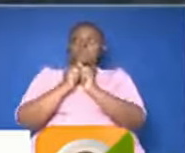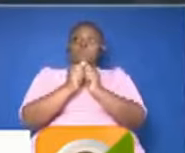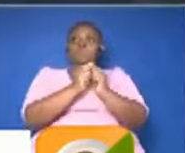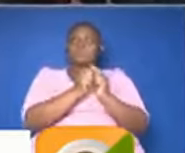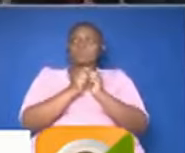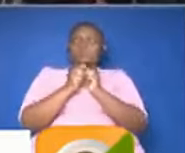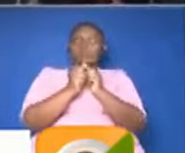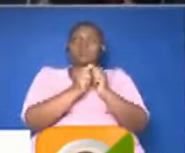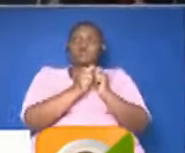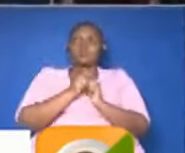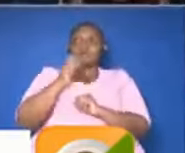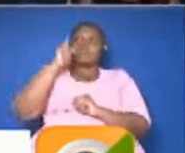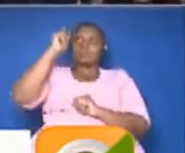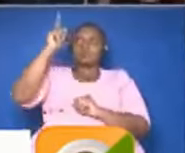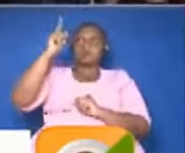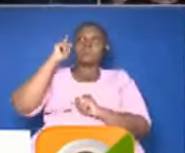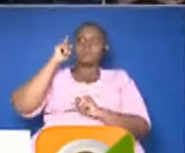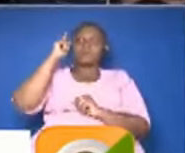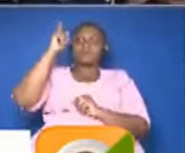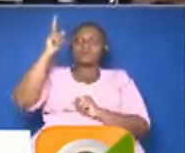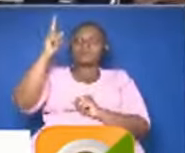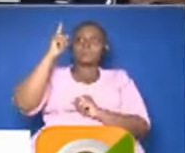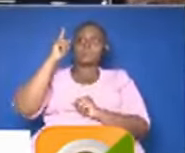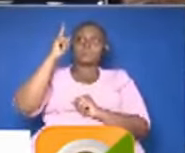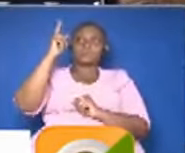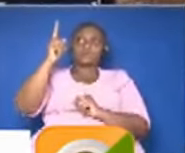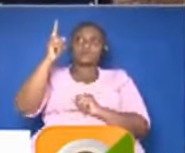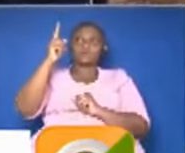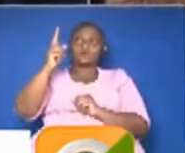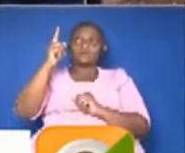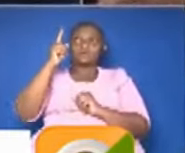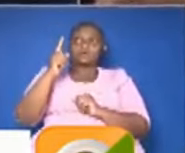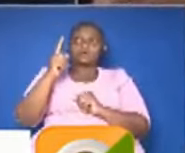pamoja na wewe.